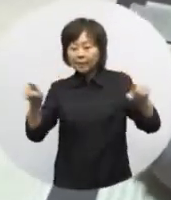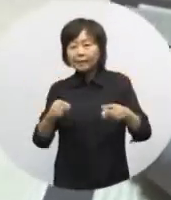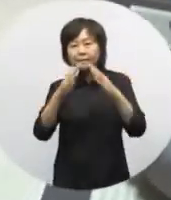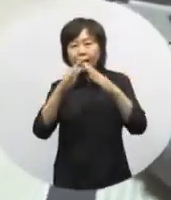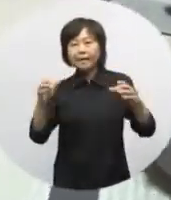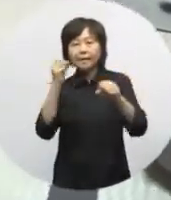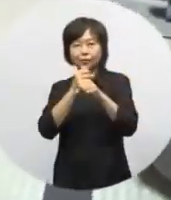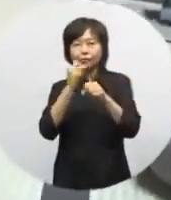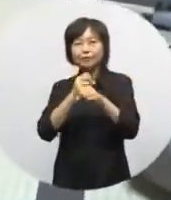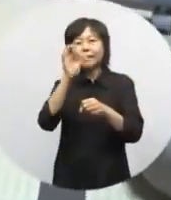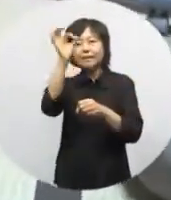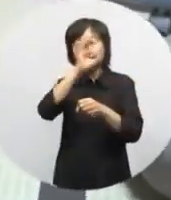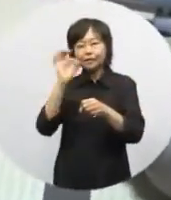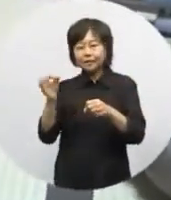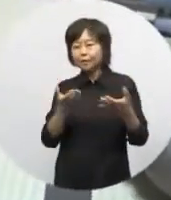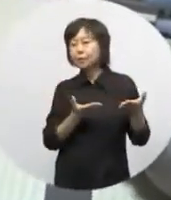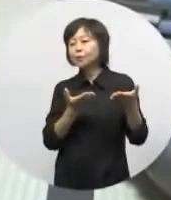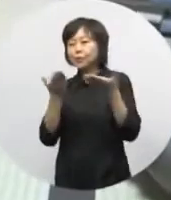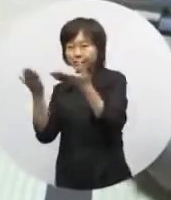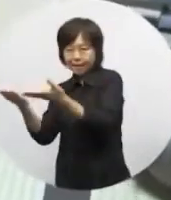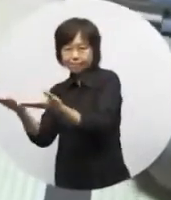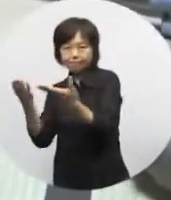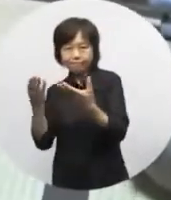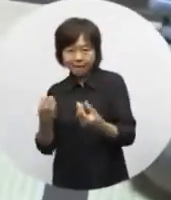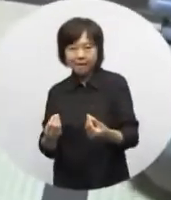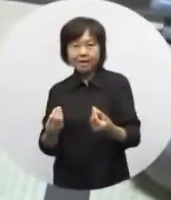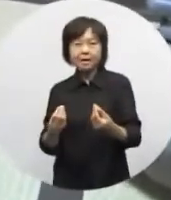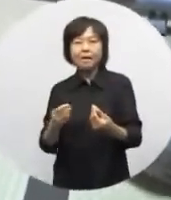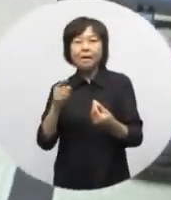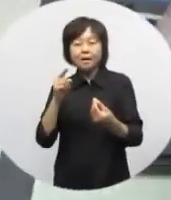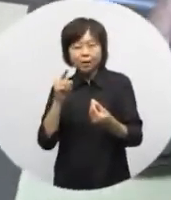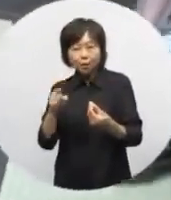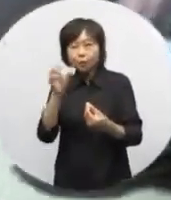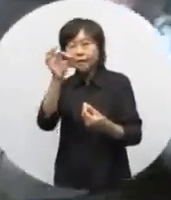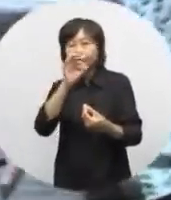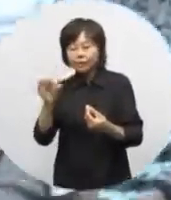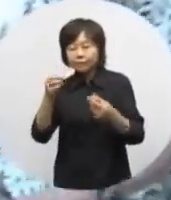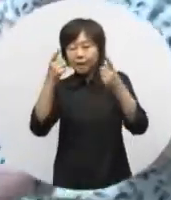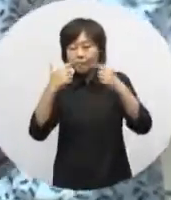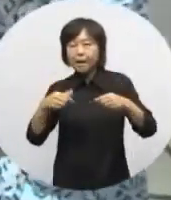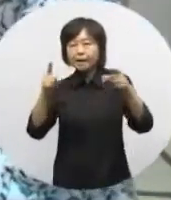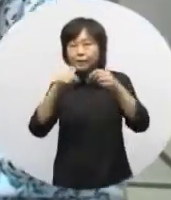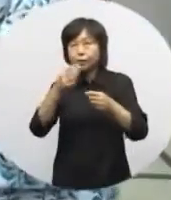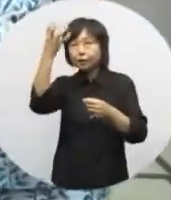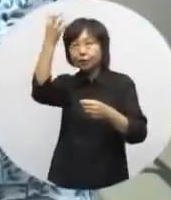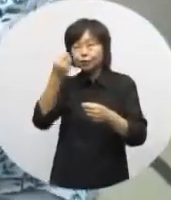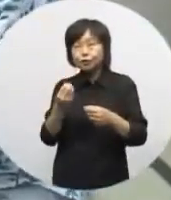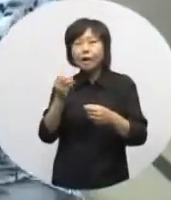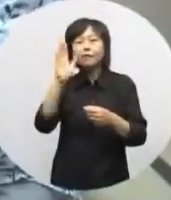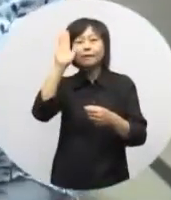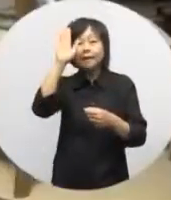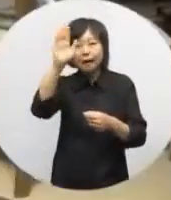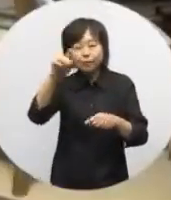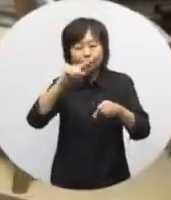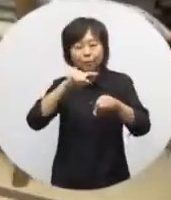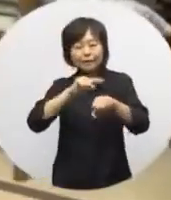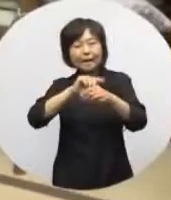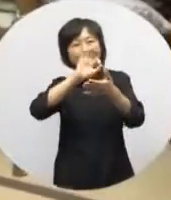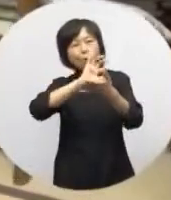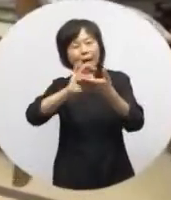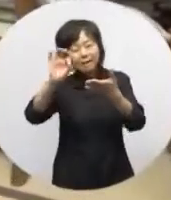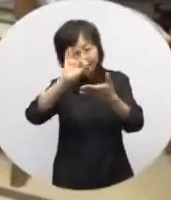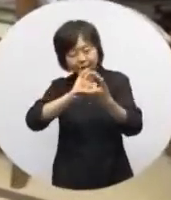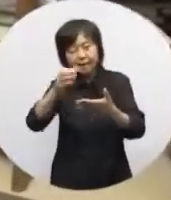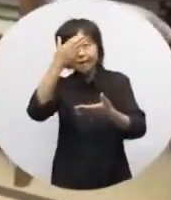たんの作品を贈呈しました。このひょうたんは毎年収穫されてから長い時間をか